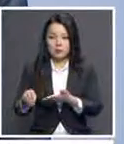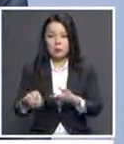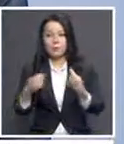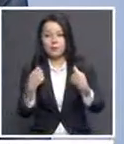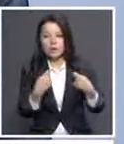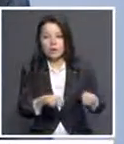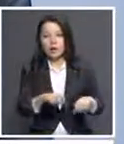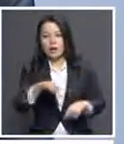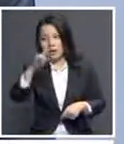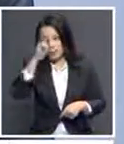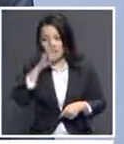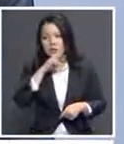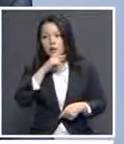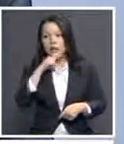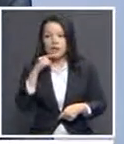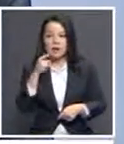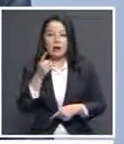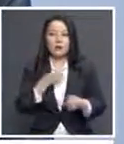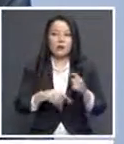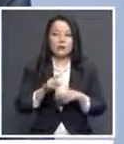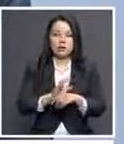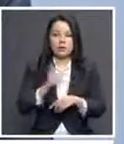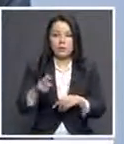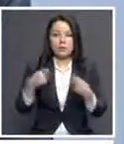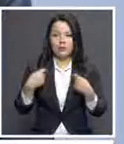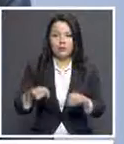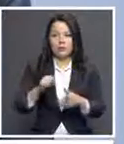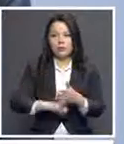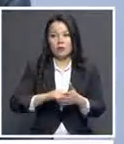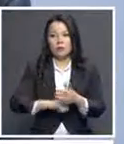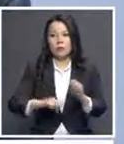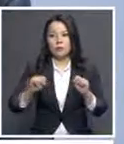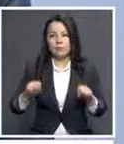Қазақстанның Ресейге тауардың кері қайтуы себеп болуы мүмкін.